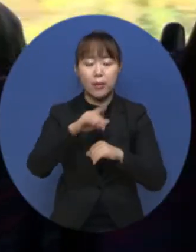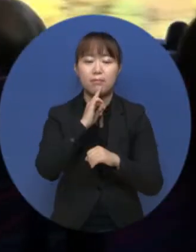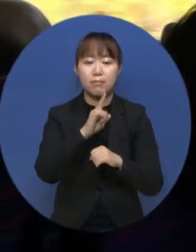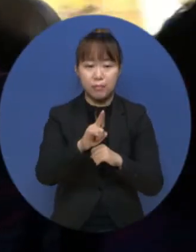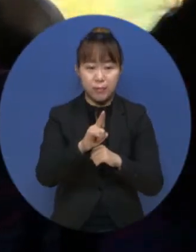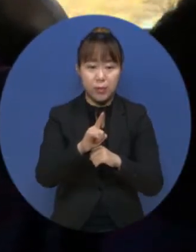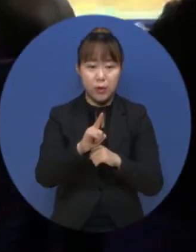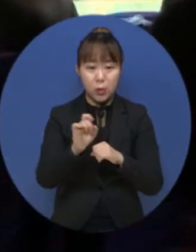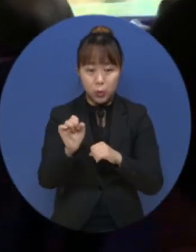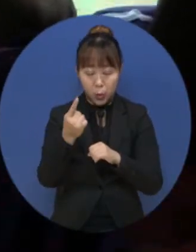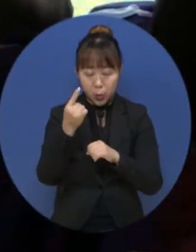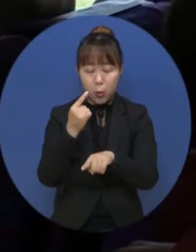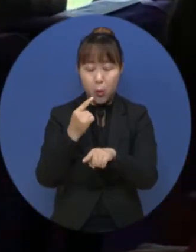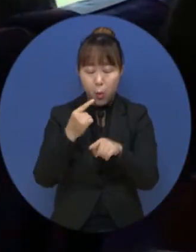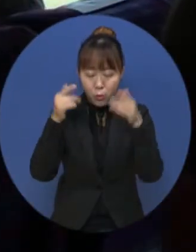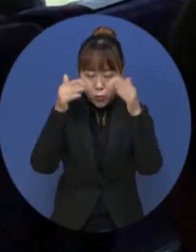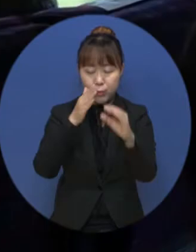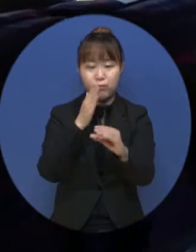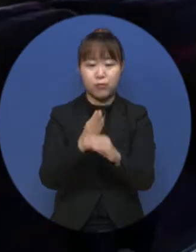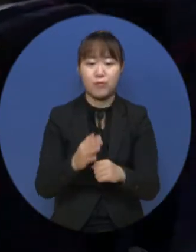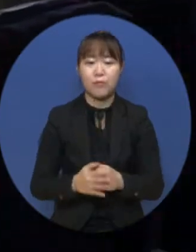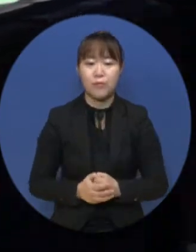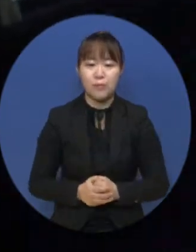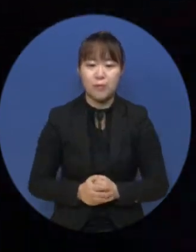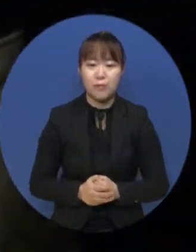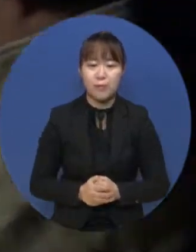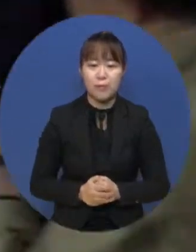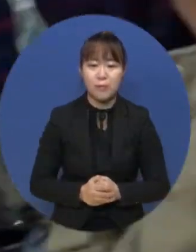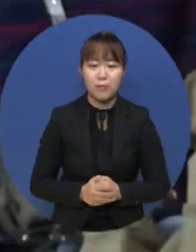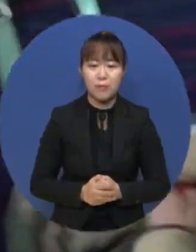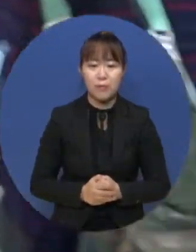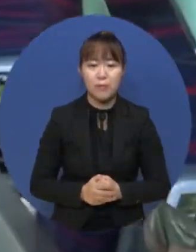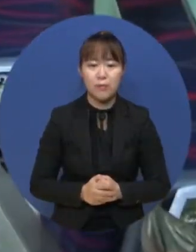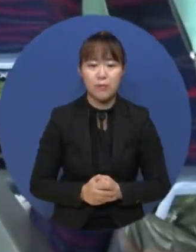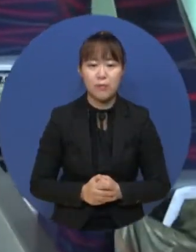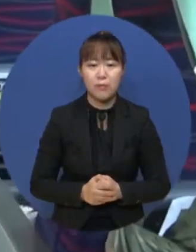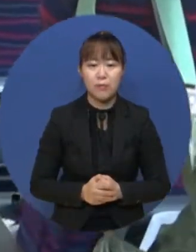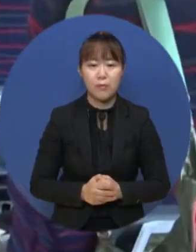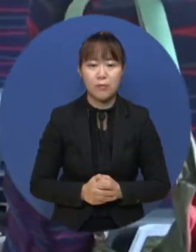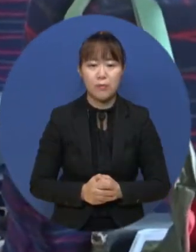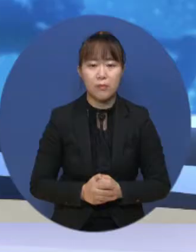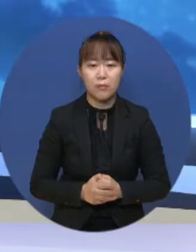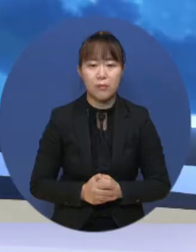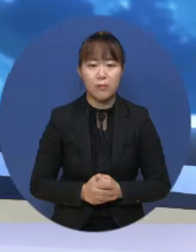밝혀 주목되고 있습니다. 복지TV 뉴스 서정용입니다.